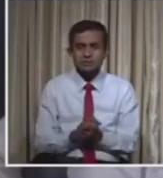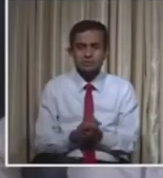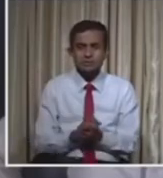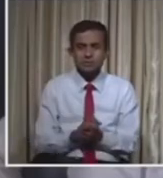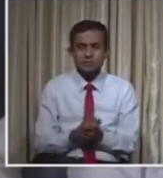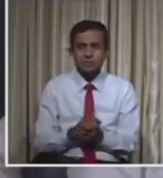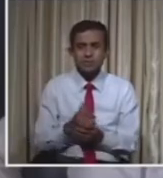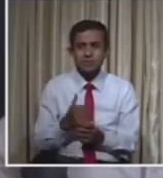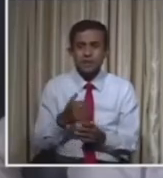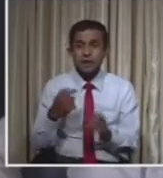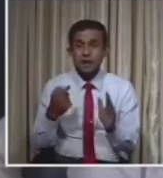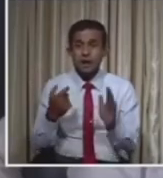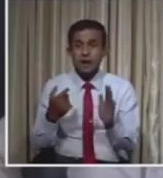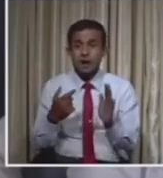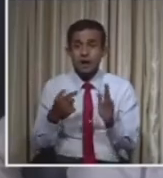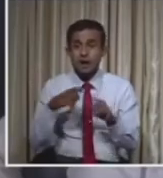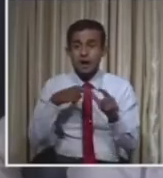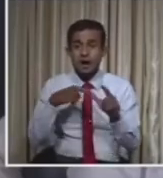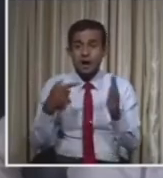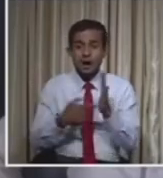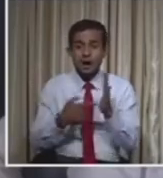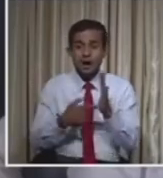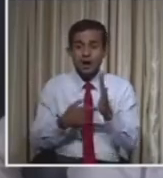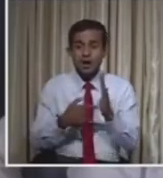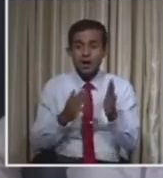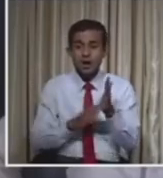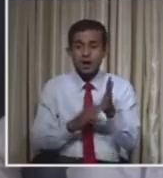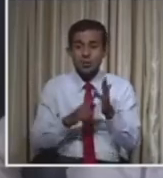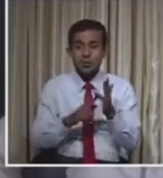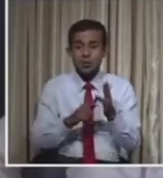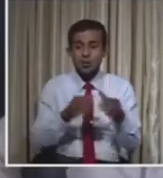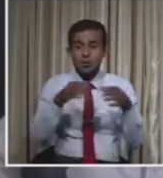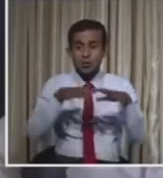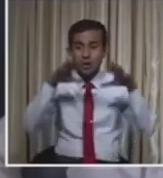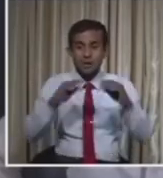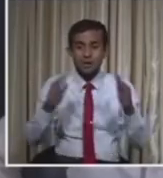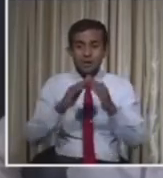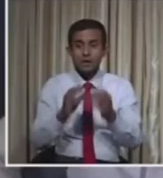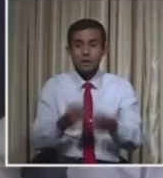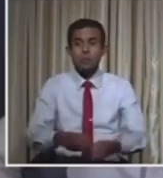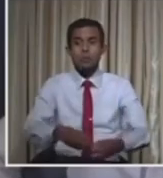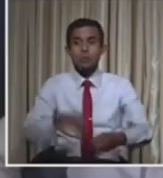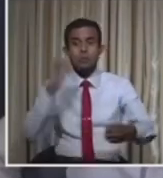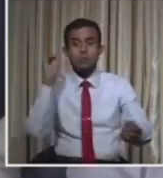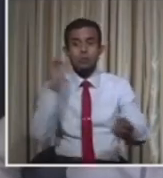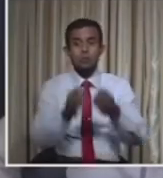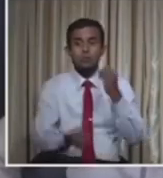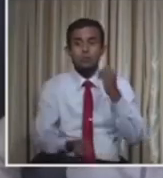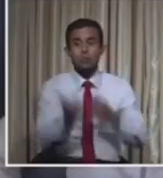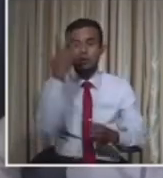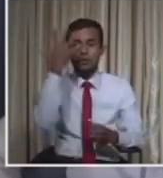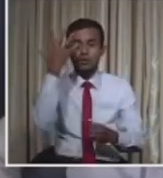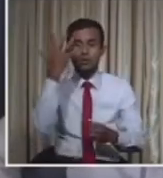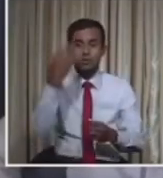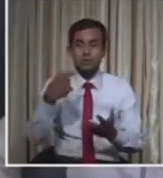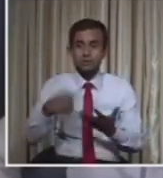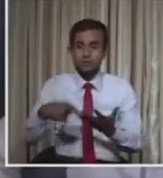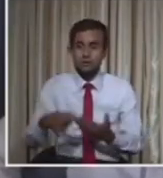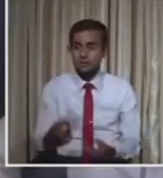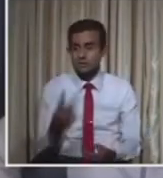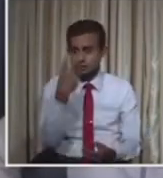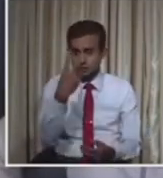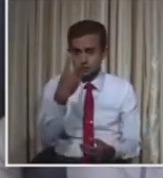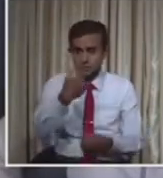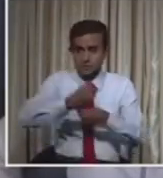නව කාතංකුඩියේ පිහිටි අබ්දුල් මජීද් බොහොම ජනායට අයත් නිවසර බෝම්බයක් ගහනවා. කරු කතානායකතුමනි සිද්ධීන් දෙකයි